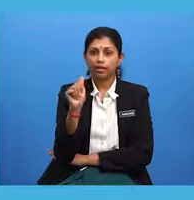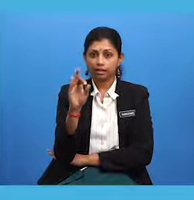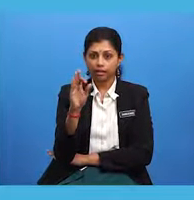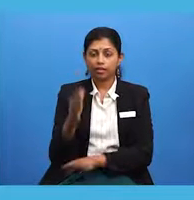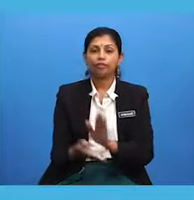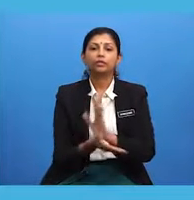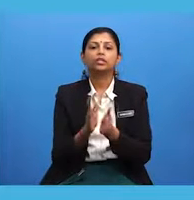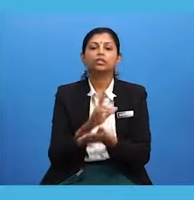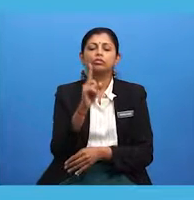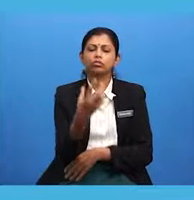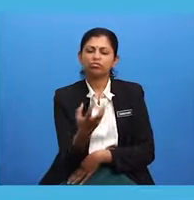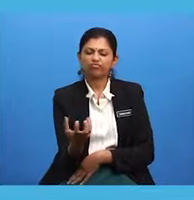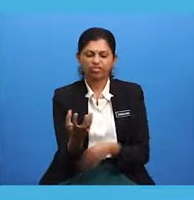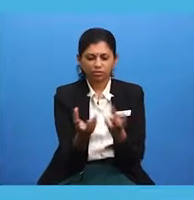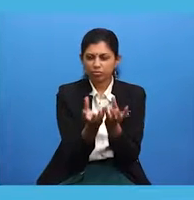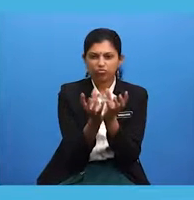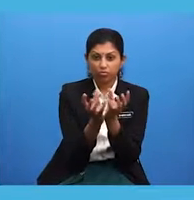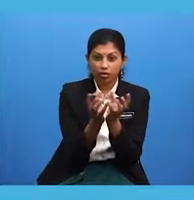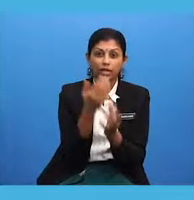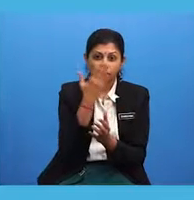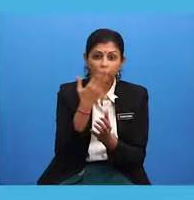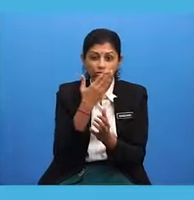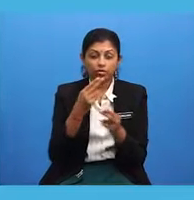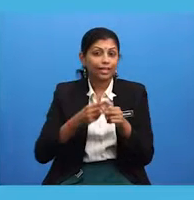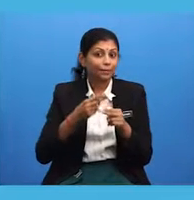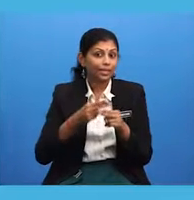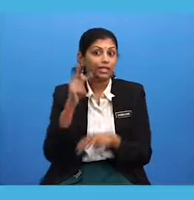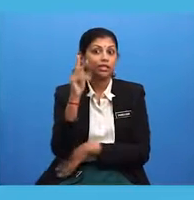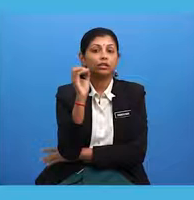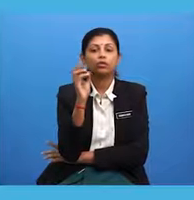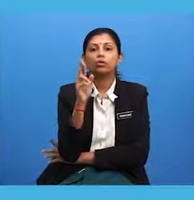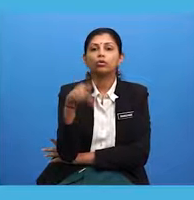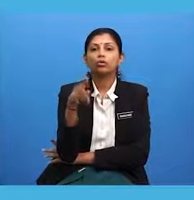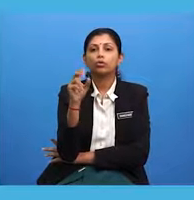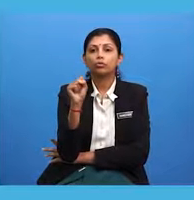tisu yang dikenali sebagai corpus luteum.